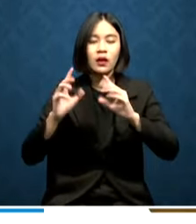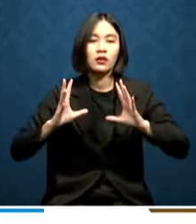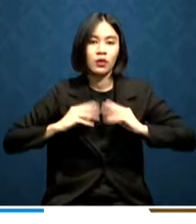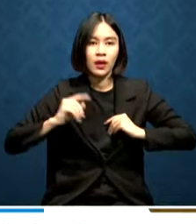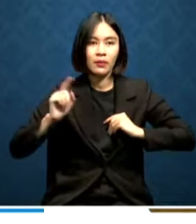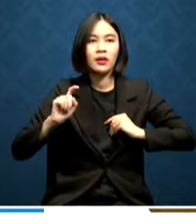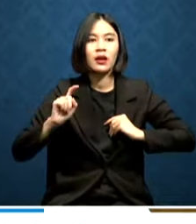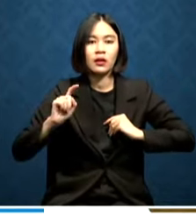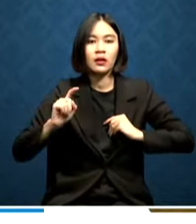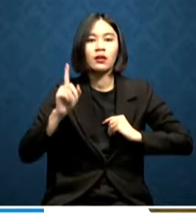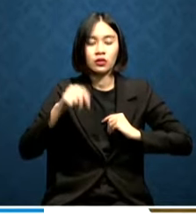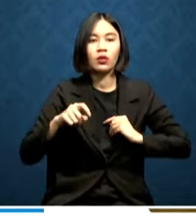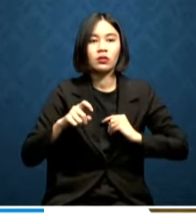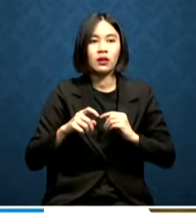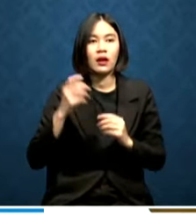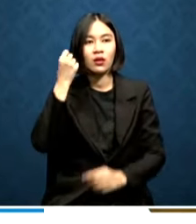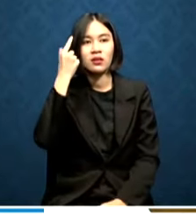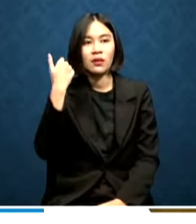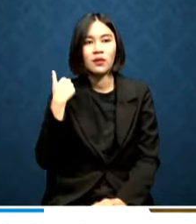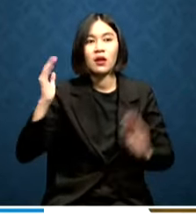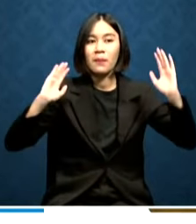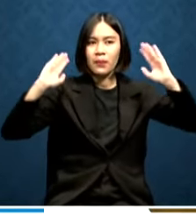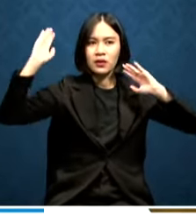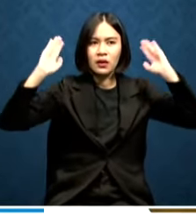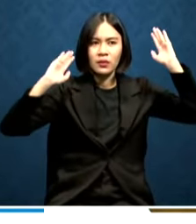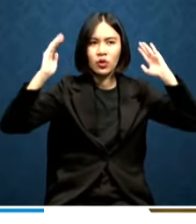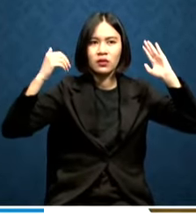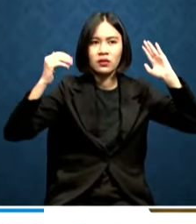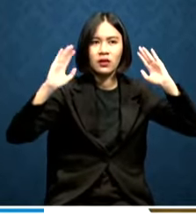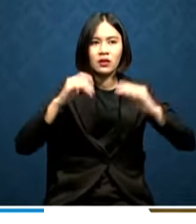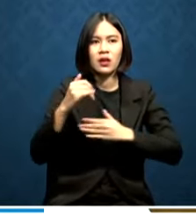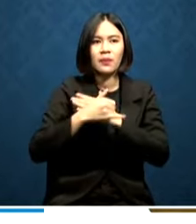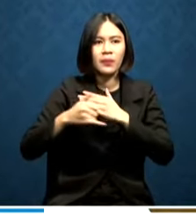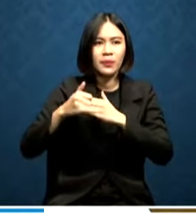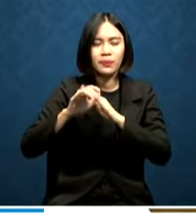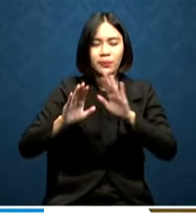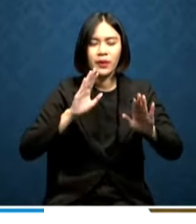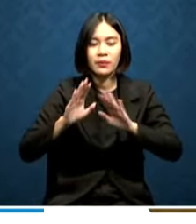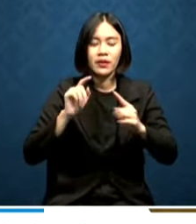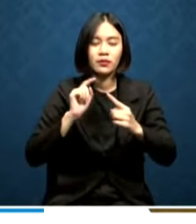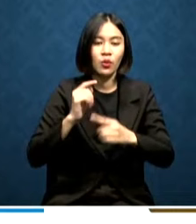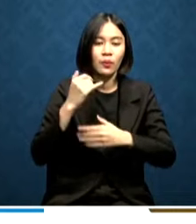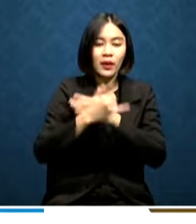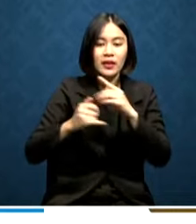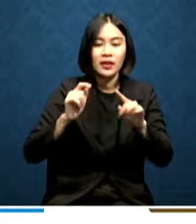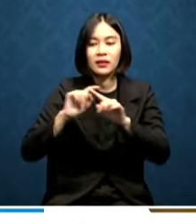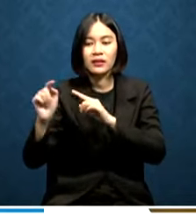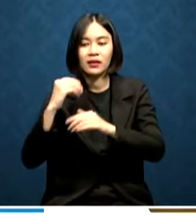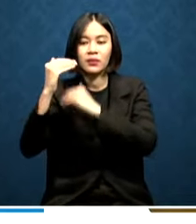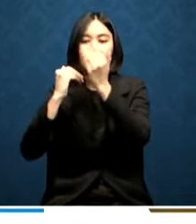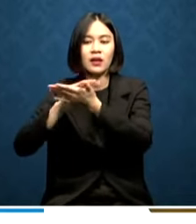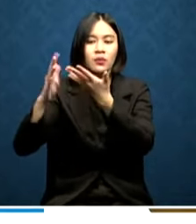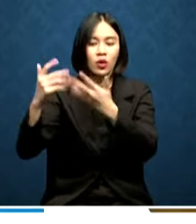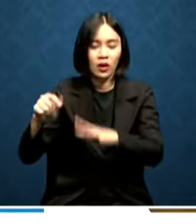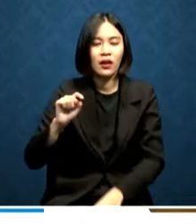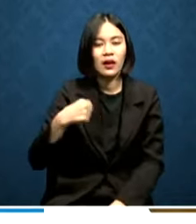ว่าเราต้องทำความเข้าใจเราประชาธิปไตยเรามาไม่เท่าไหร่เองไปเที่ยวประเทศ250ปี300ปีที่เขาพัฒนาขนาดนั้นแล้วเนี่ยเ